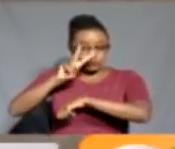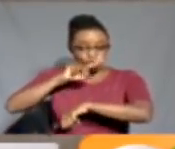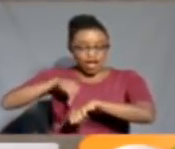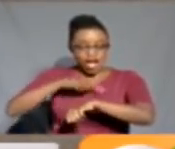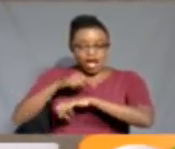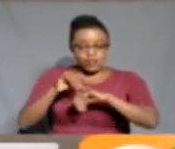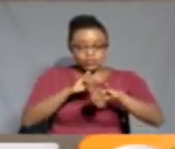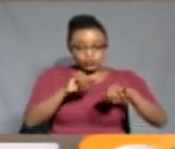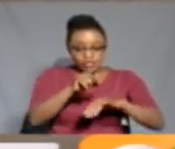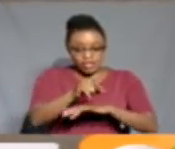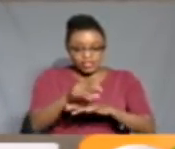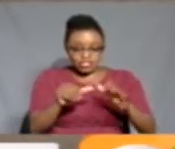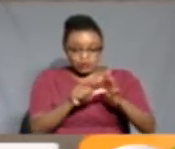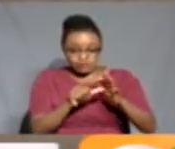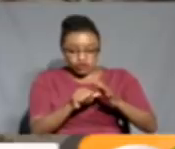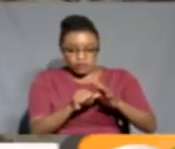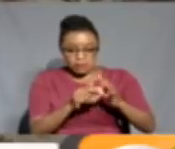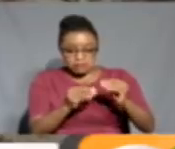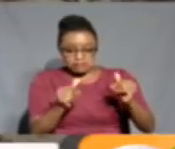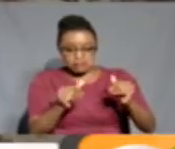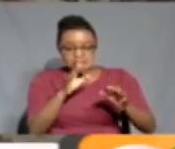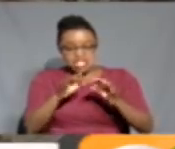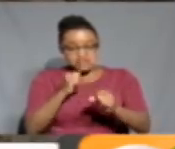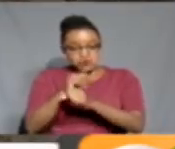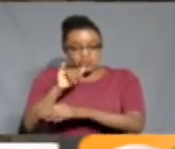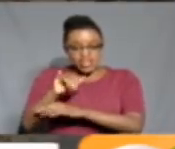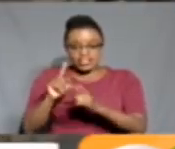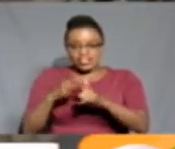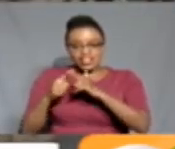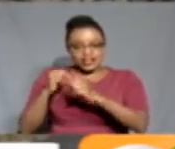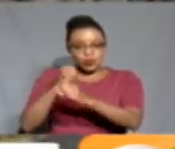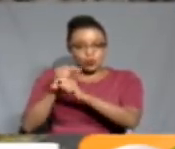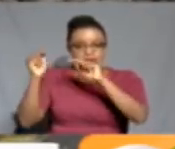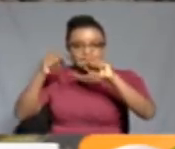kuweza kurekebisha hali, la sivyo wasusie kazi.